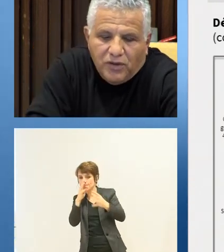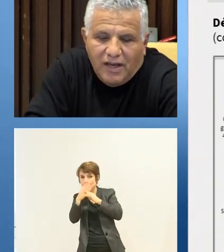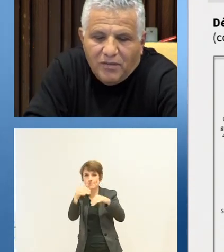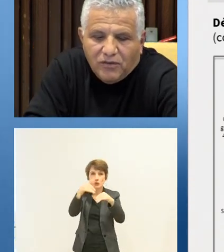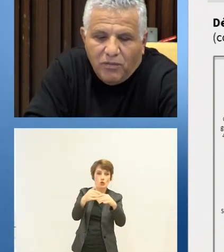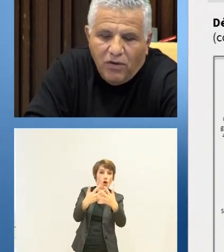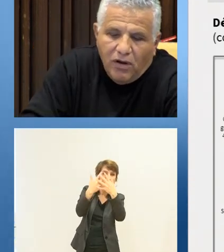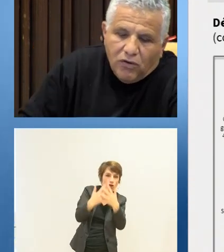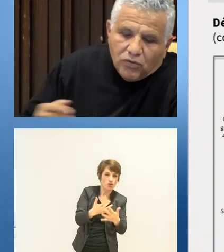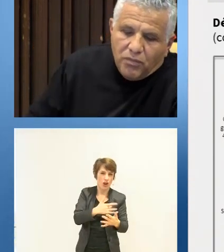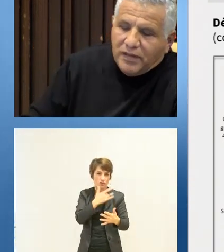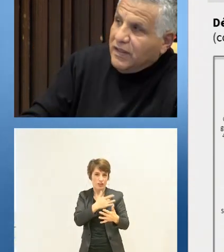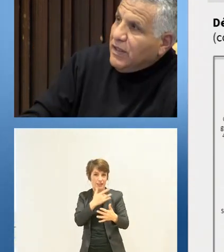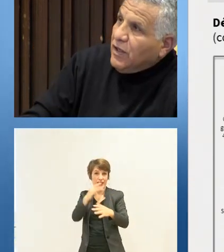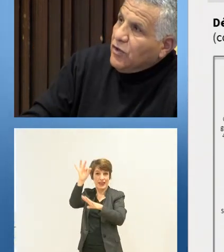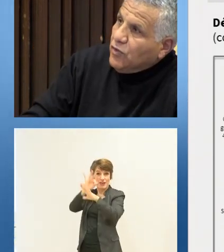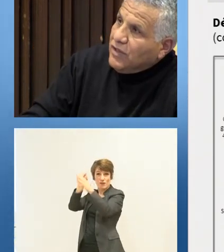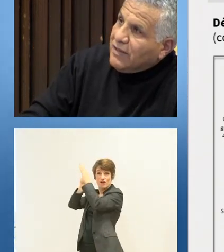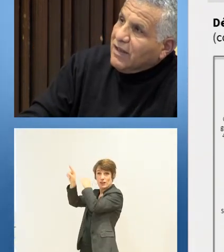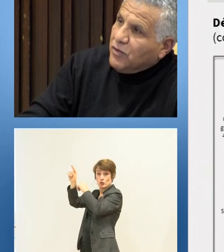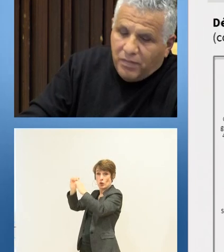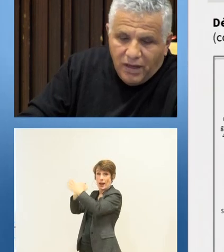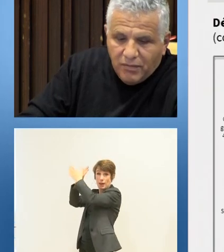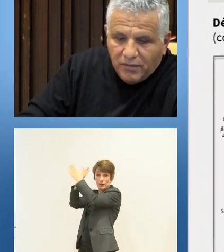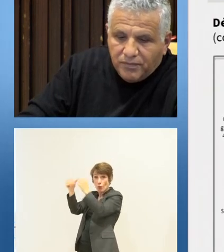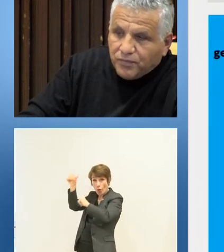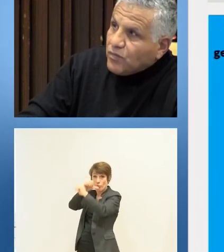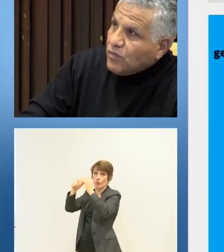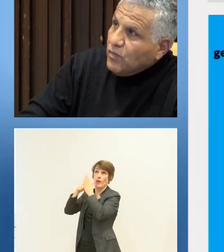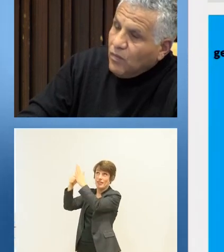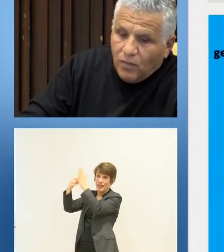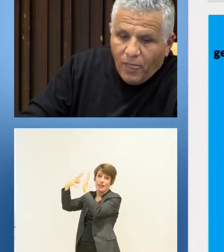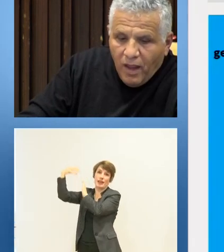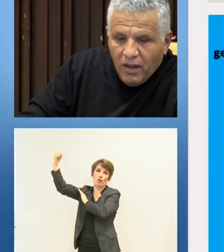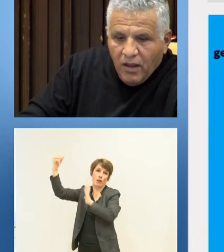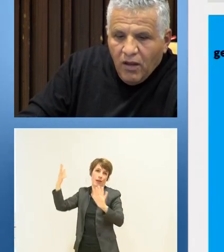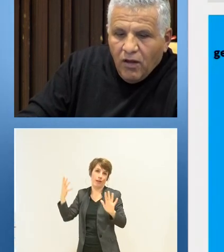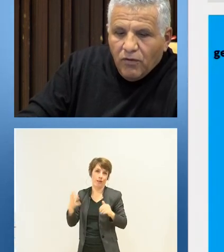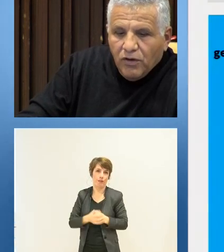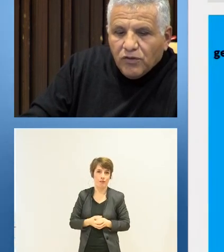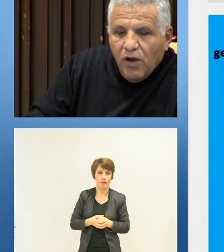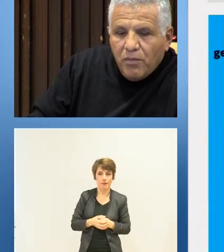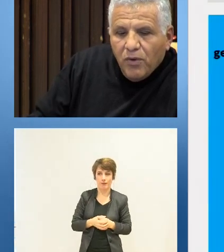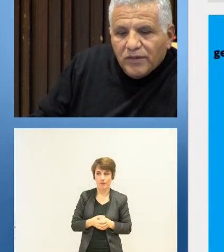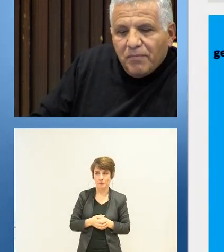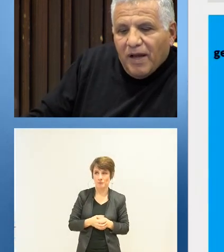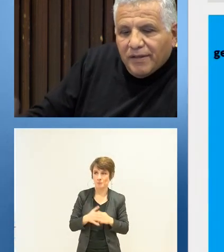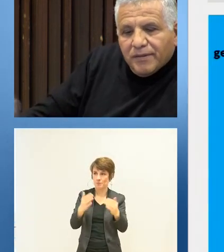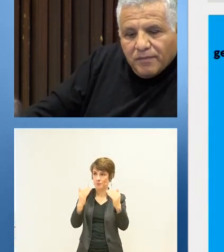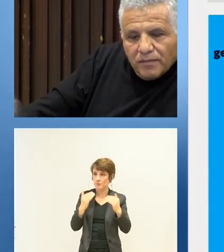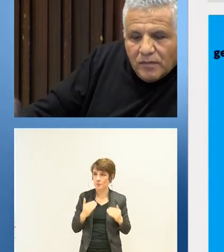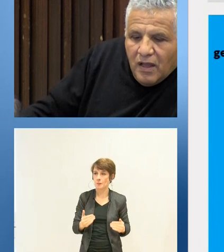refacturer à la métropole en contrepartie d'une dette récupérables venant un peu aux